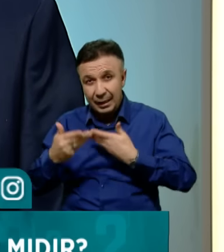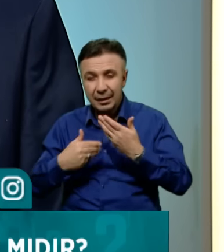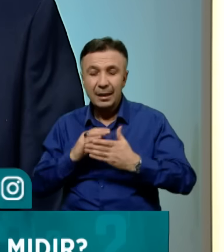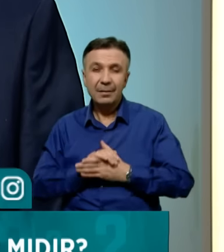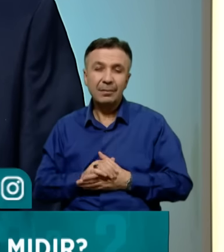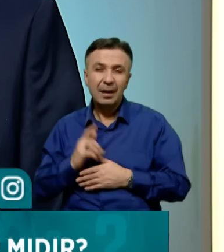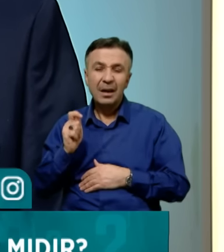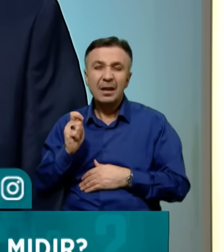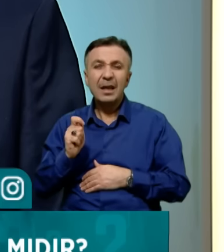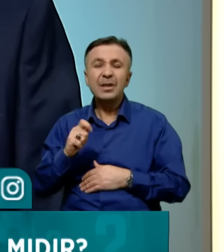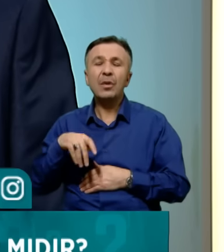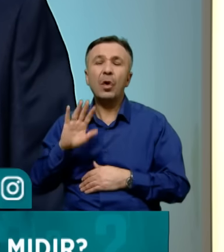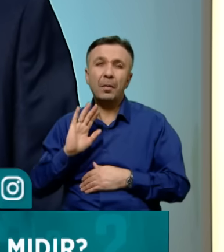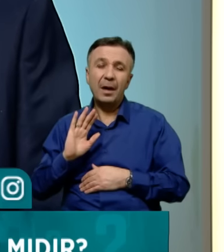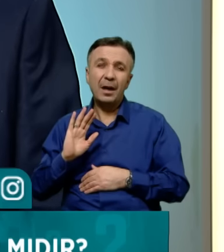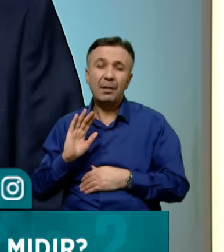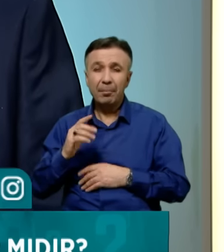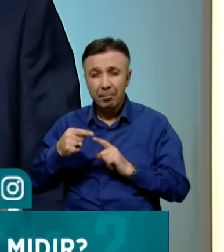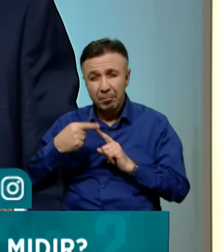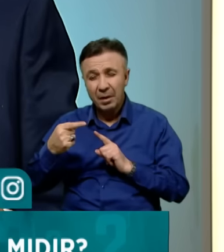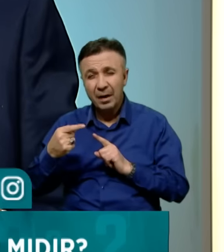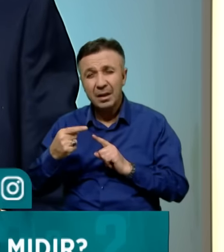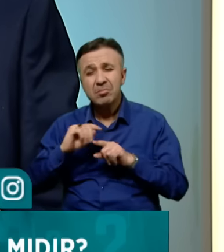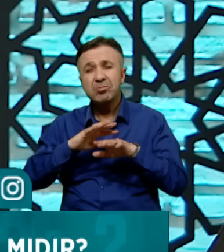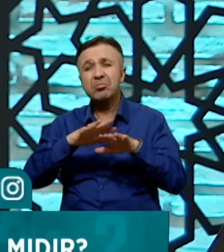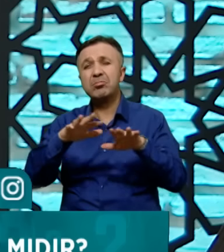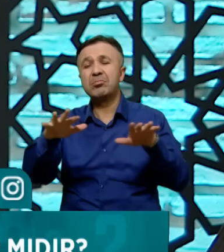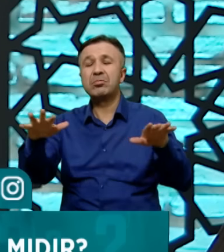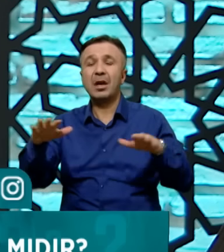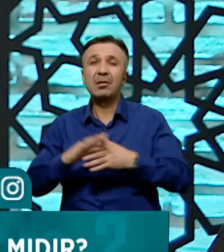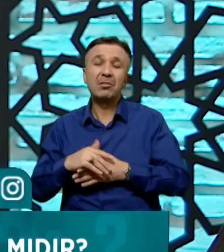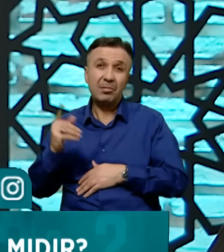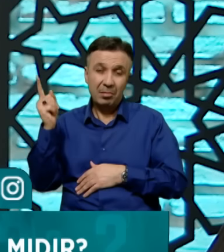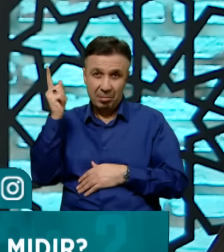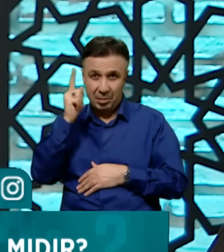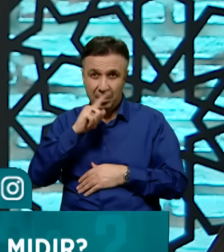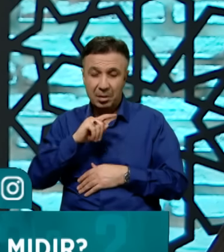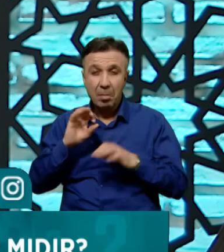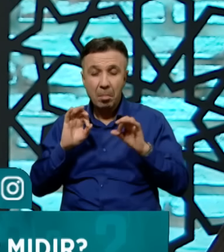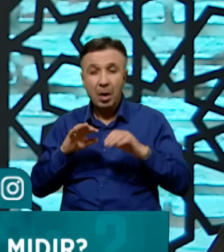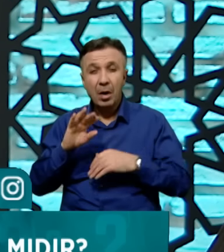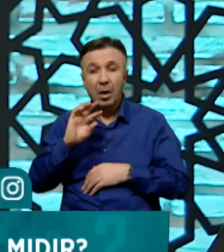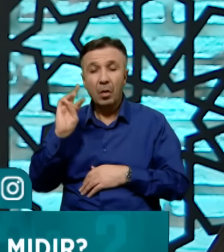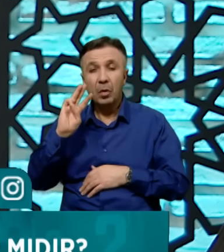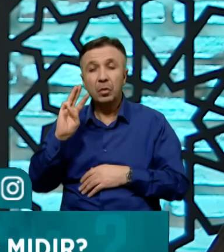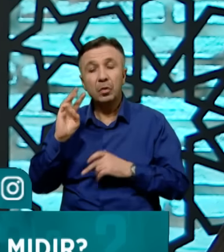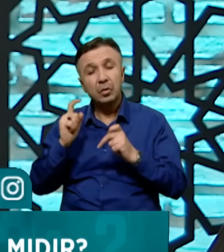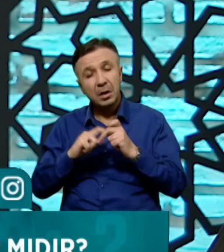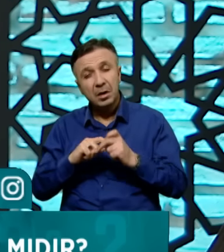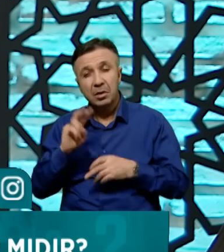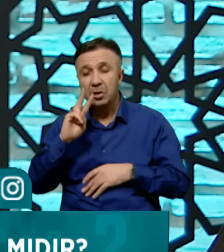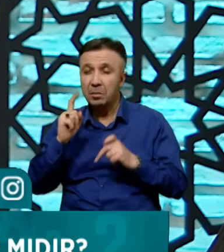Aslı olmayan bir rivayetle bu yayılıyor Buralar ne yaptı dolayısıyla böyle 30 rekat veya